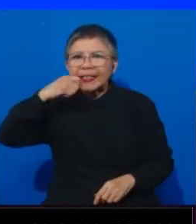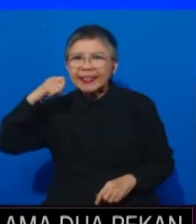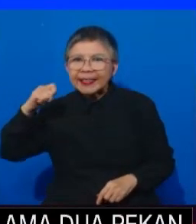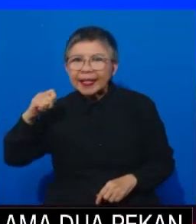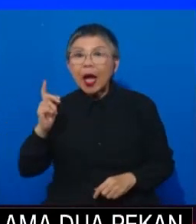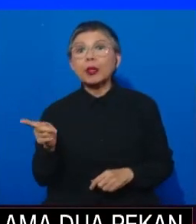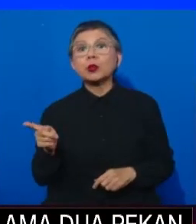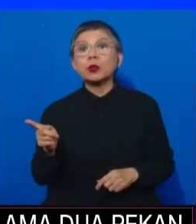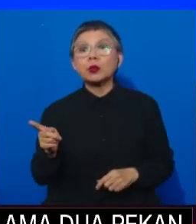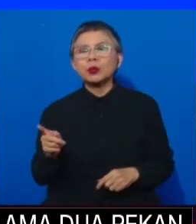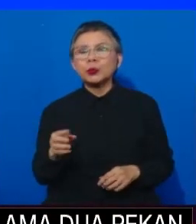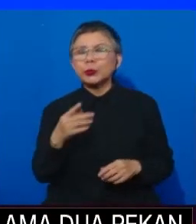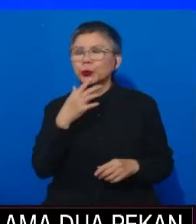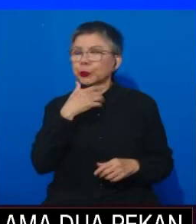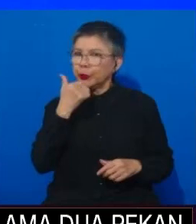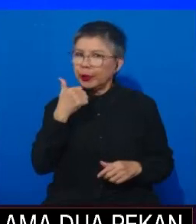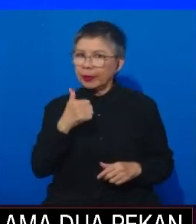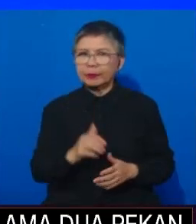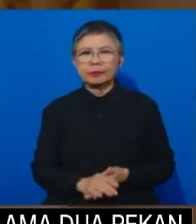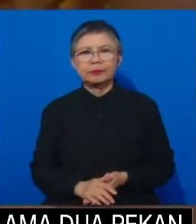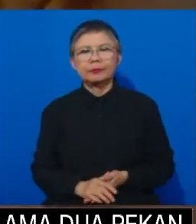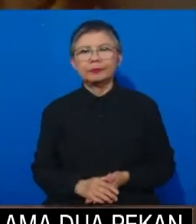yang menggoyang lidah.